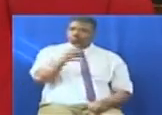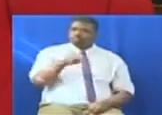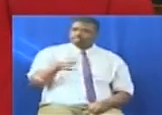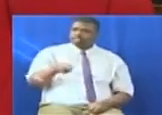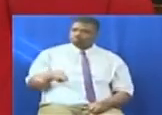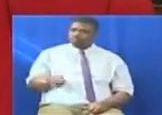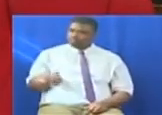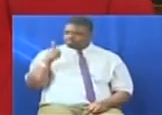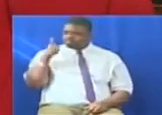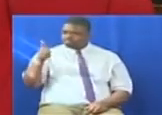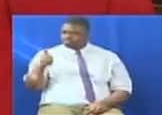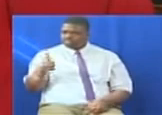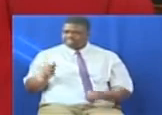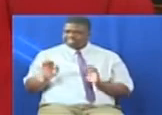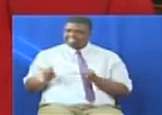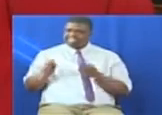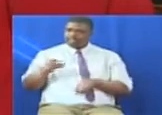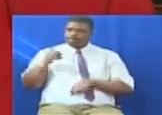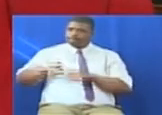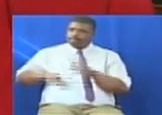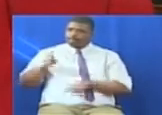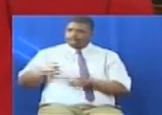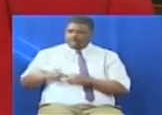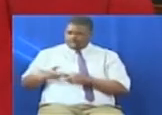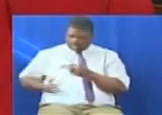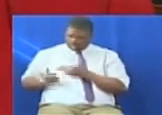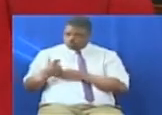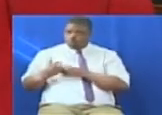ambavyo alipambana na ugonjwa wa corona.